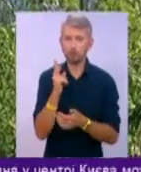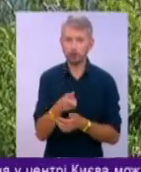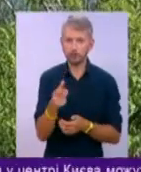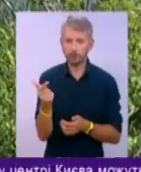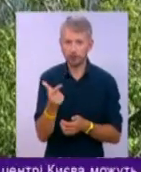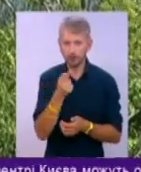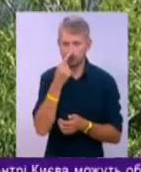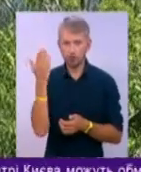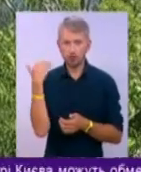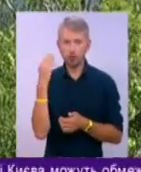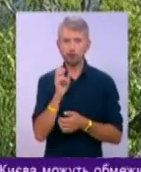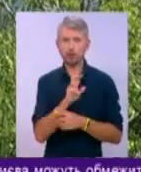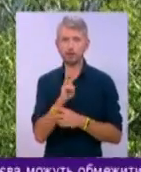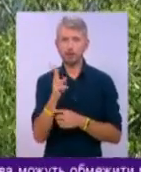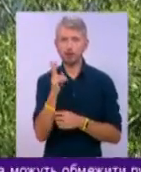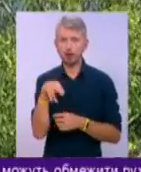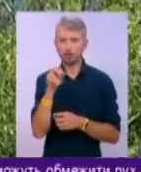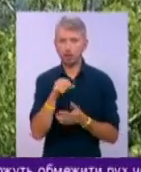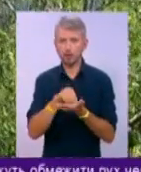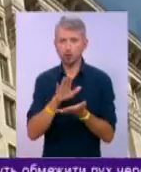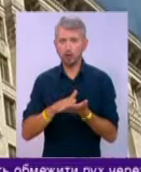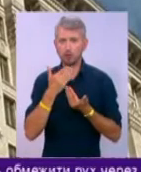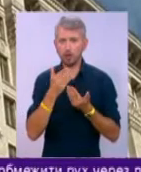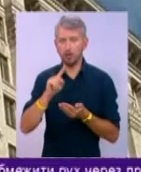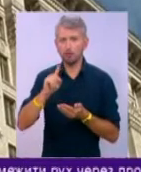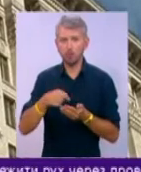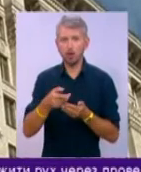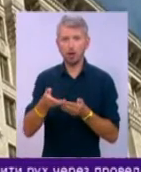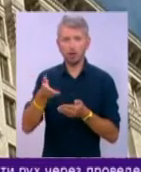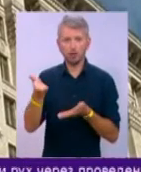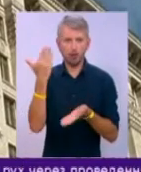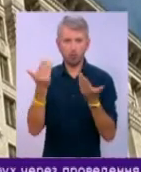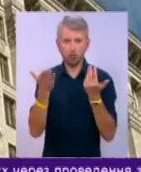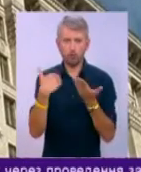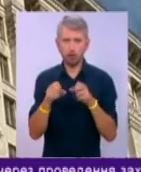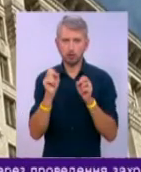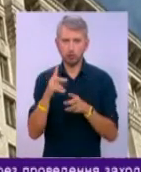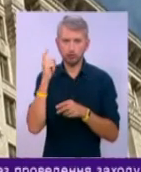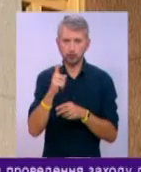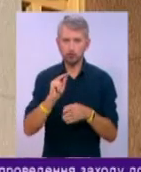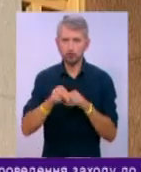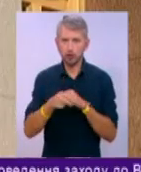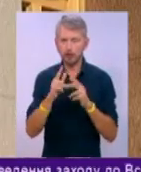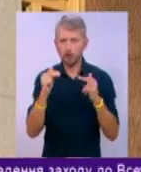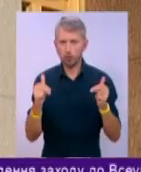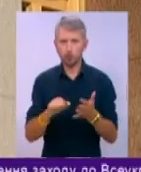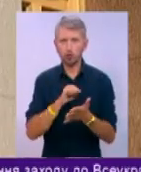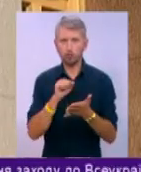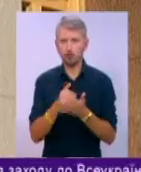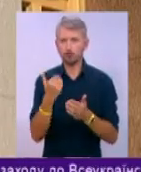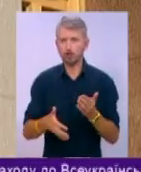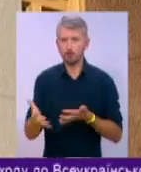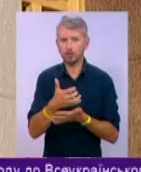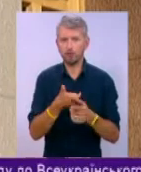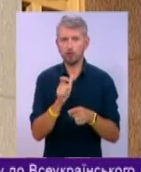2000 гривень. Нещодавно на сайті КМДА зареєстрували петицію з вимогою демонтувати небезпечний тролей через Дніпро. Документ вже зібрав